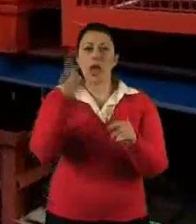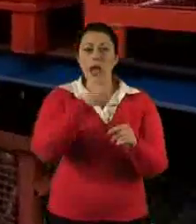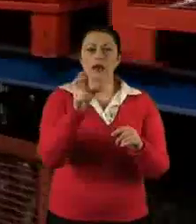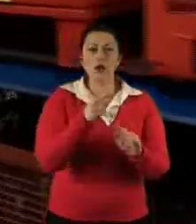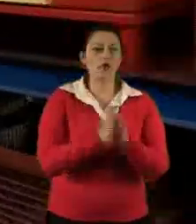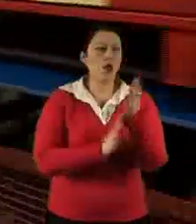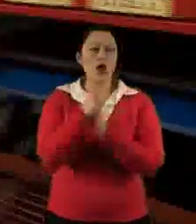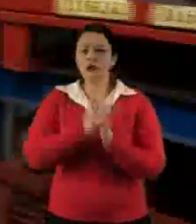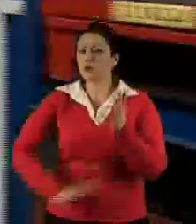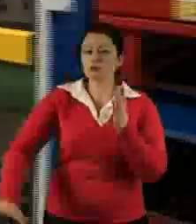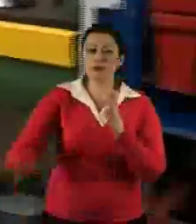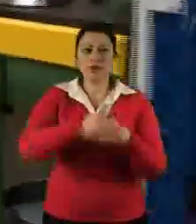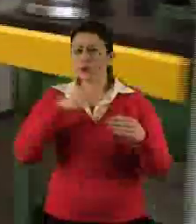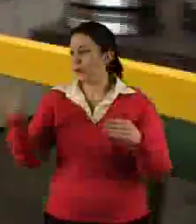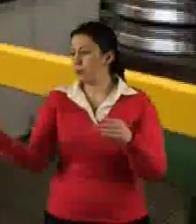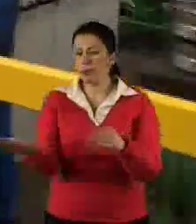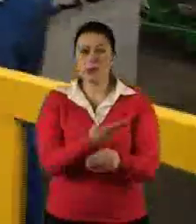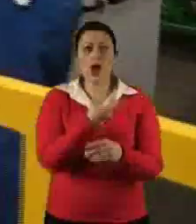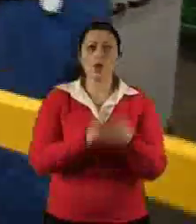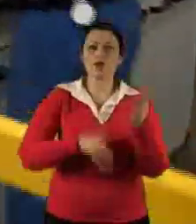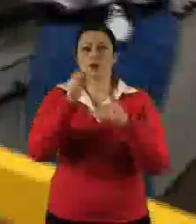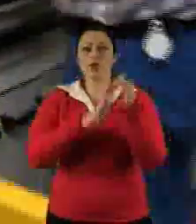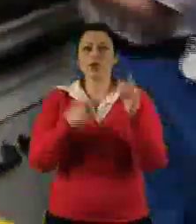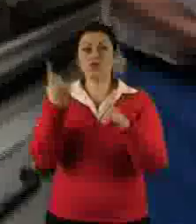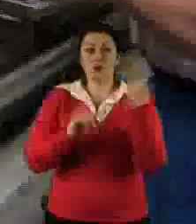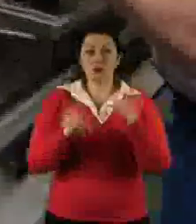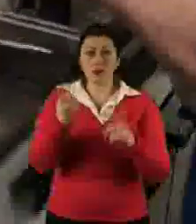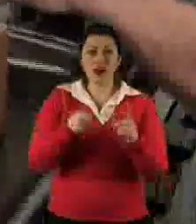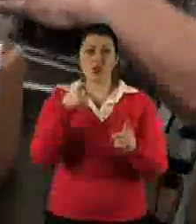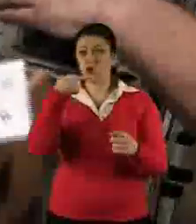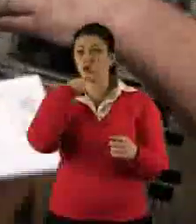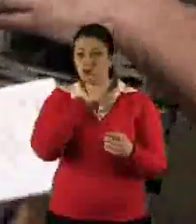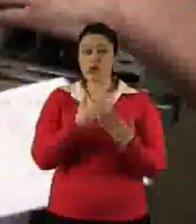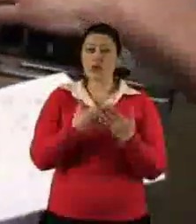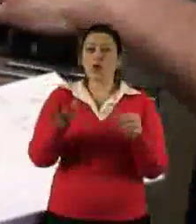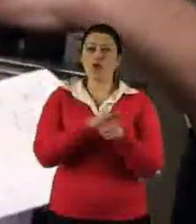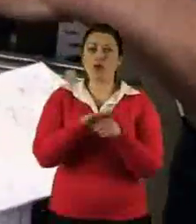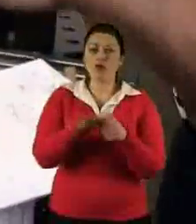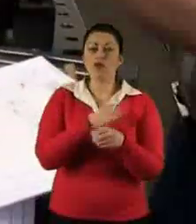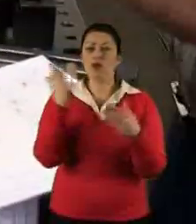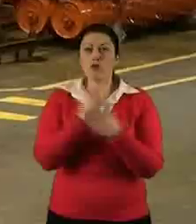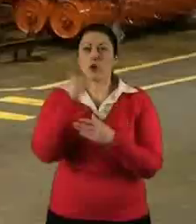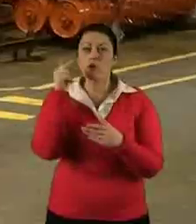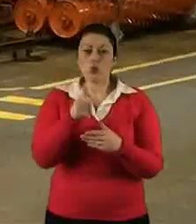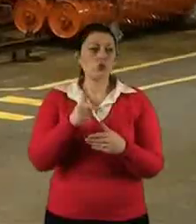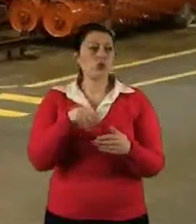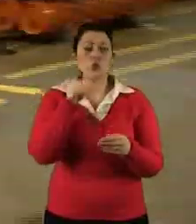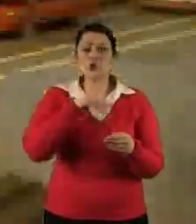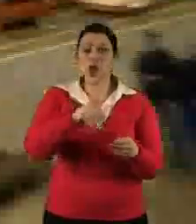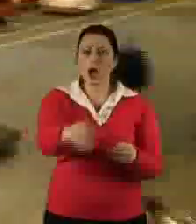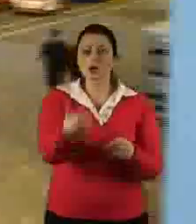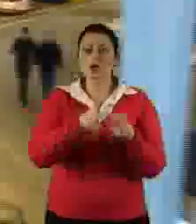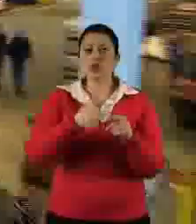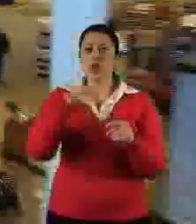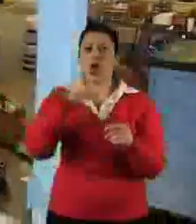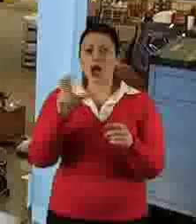które trzeba było wyciąć, żeby ją wybudować. Dlatego, by zrekompensować środowisku naturalnemu stratę, firma posadziła w